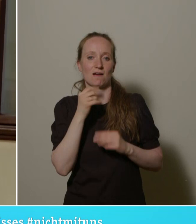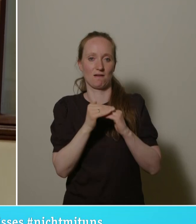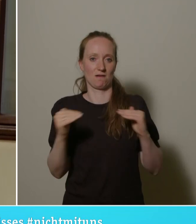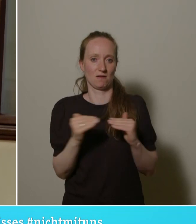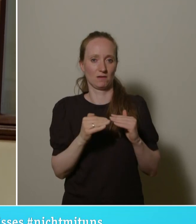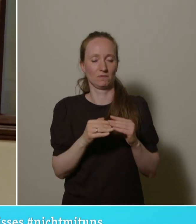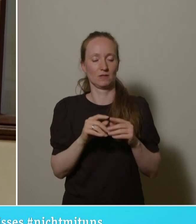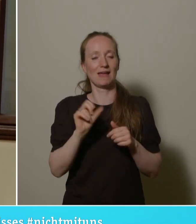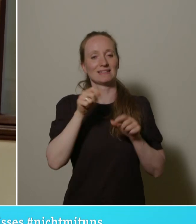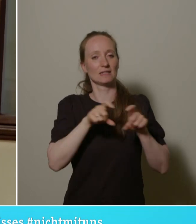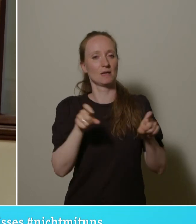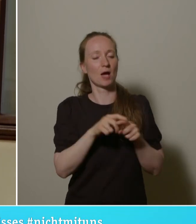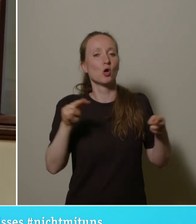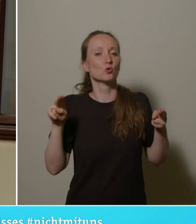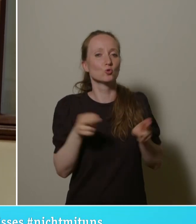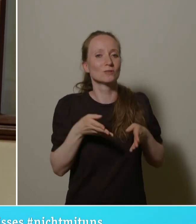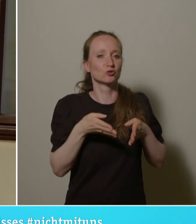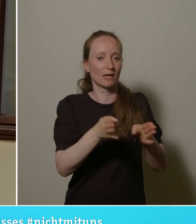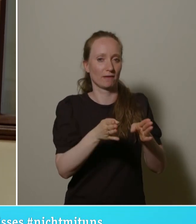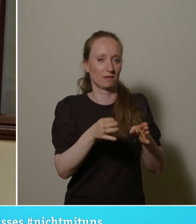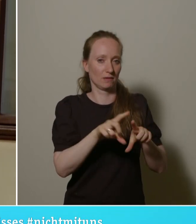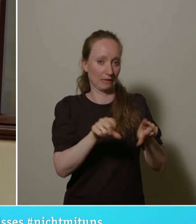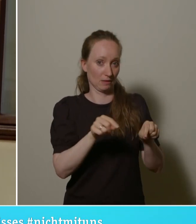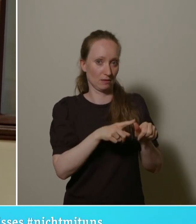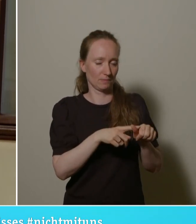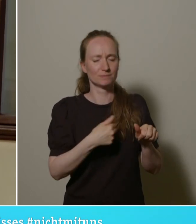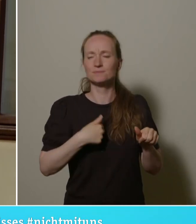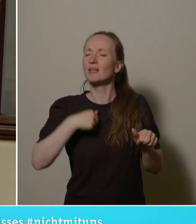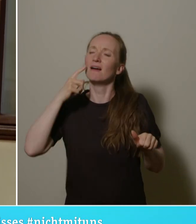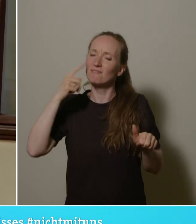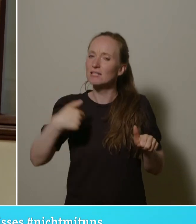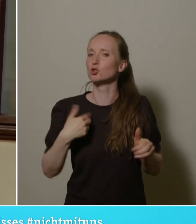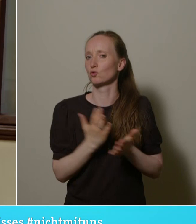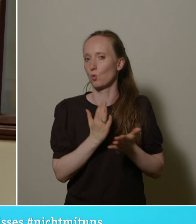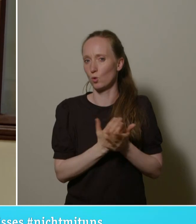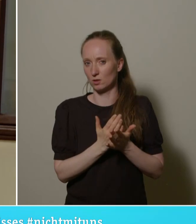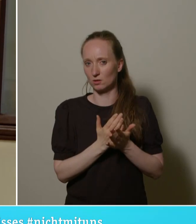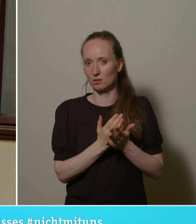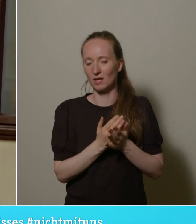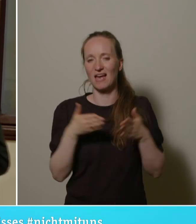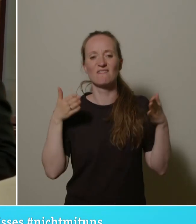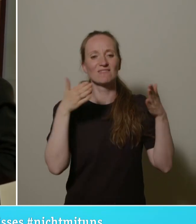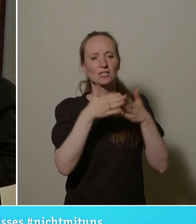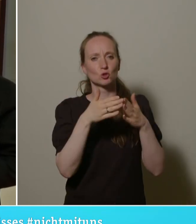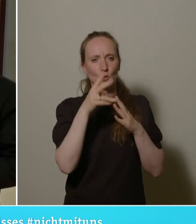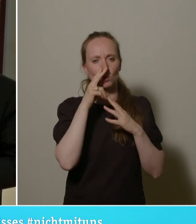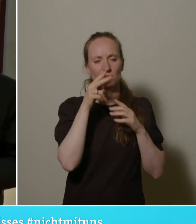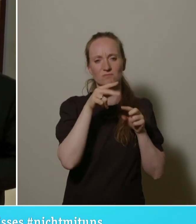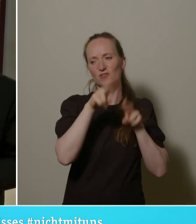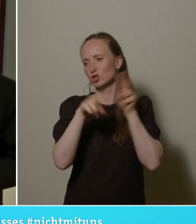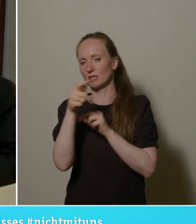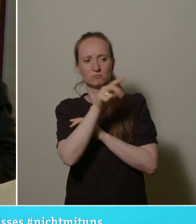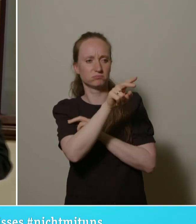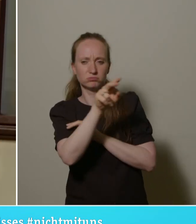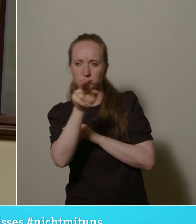Kurzstreckenticket. Ich weiß, durch die gesamten Fraktionen, ich kann